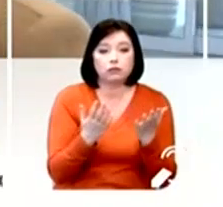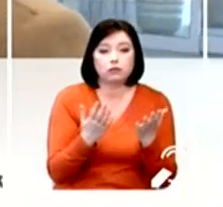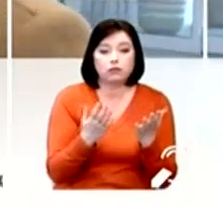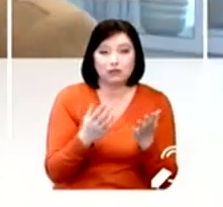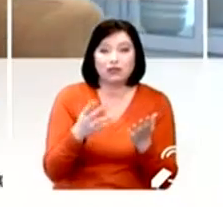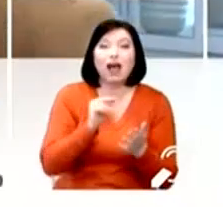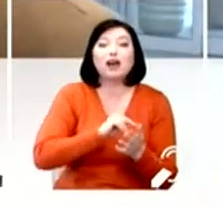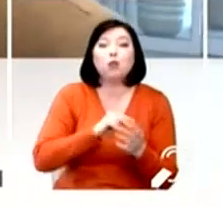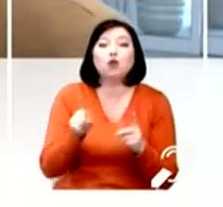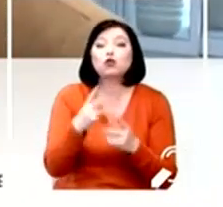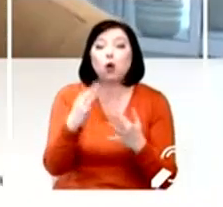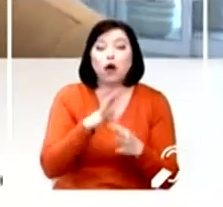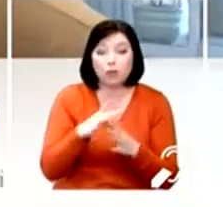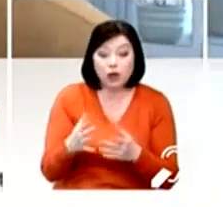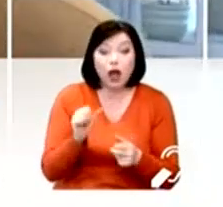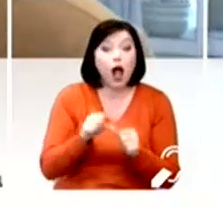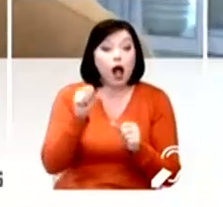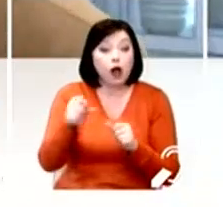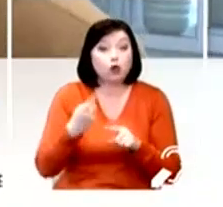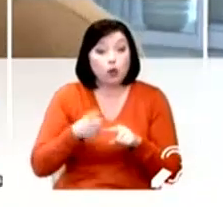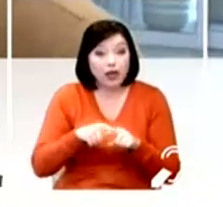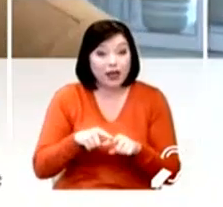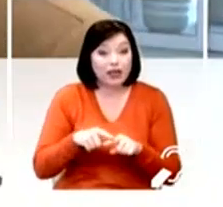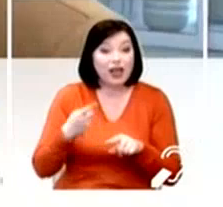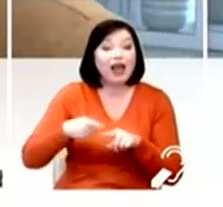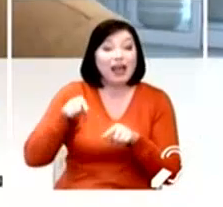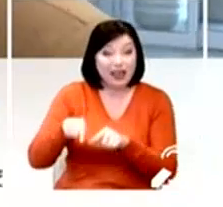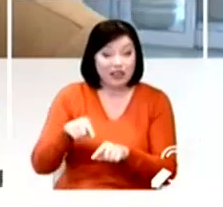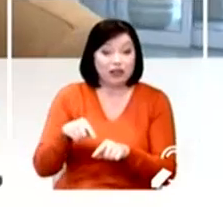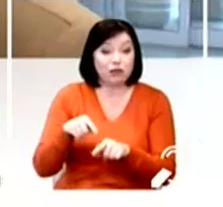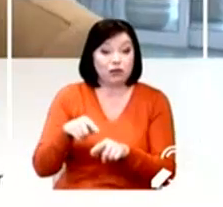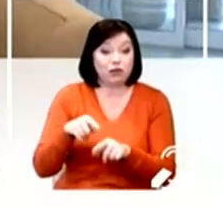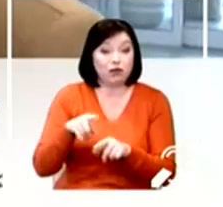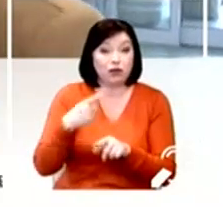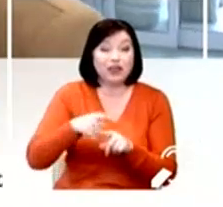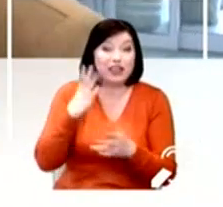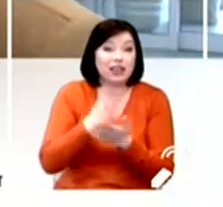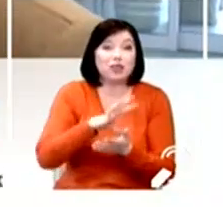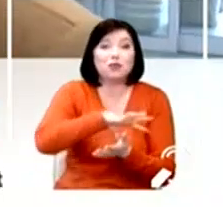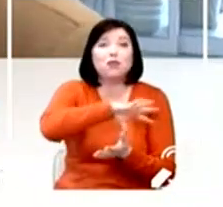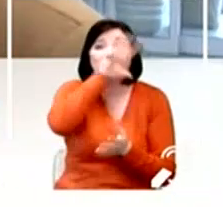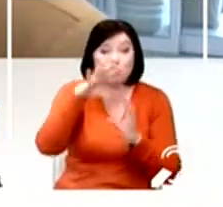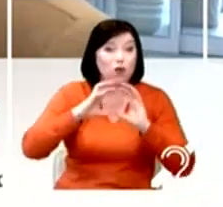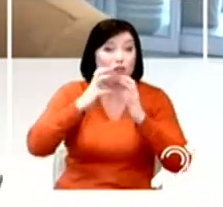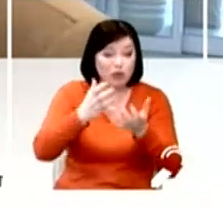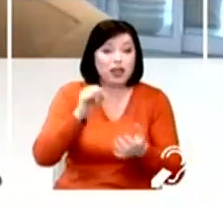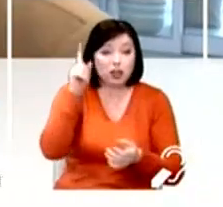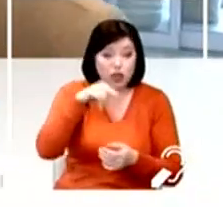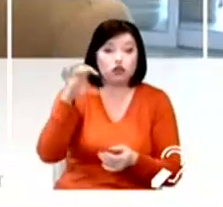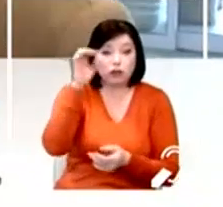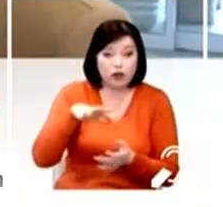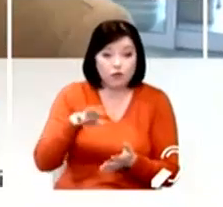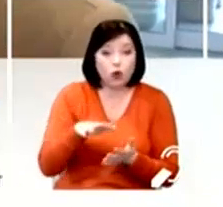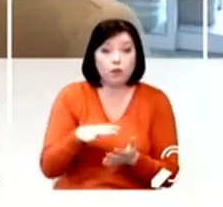activitate pe care o avea, iar pe lângă aceasta, acest city tax, care există peste tot în lume și în Uniunea